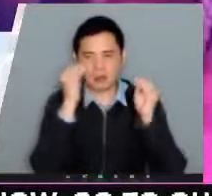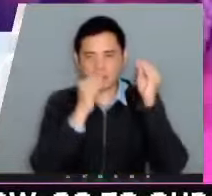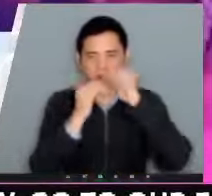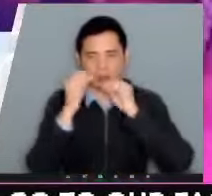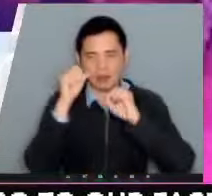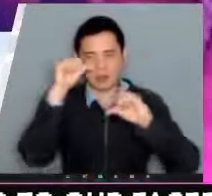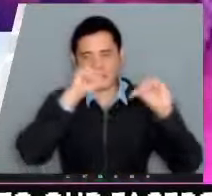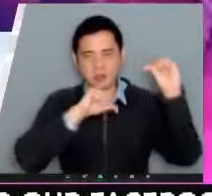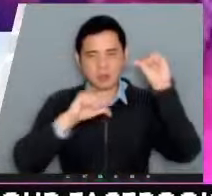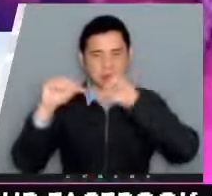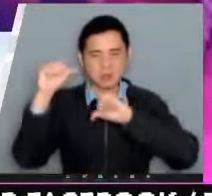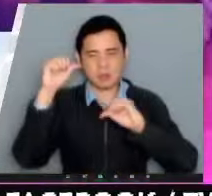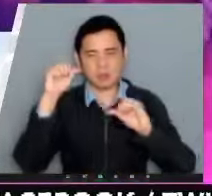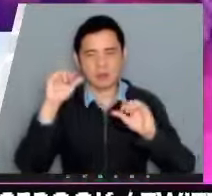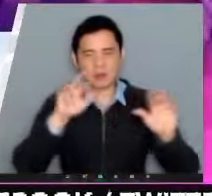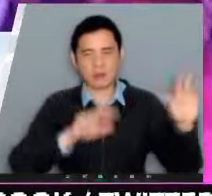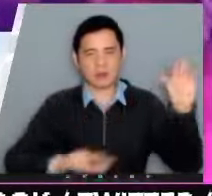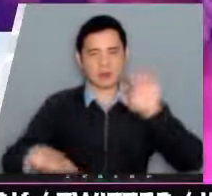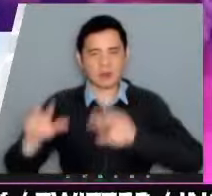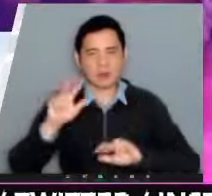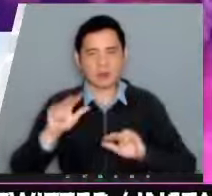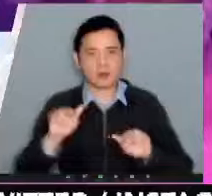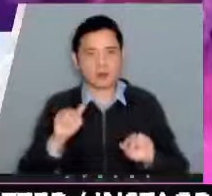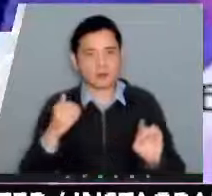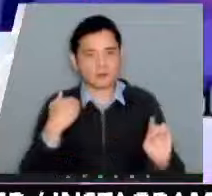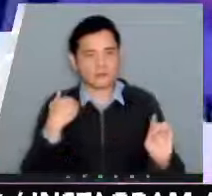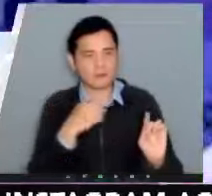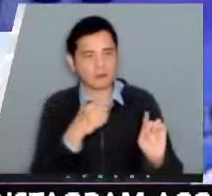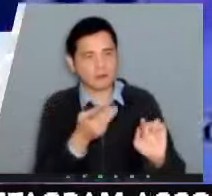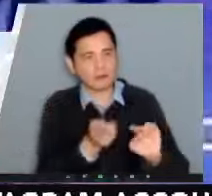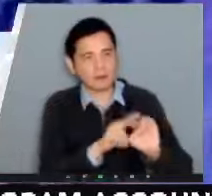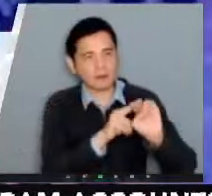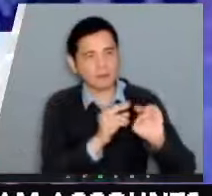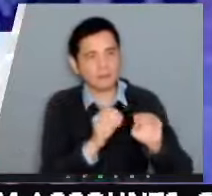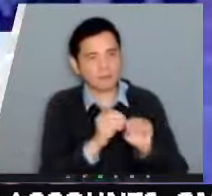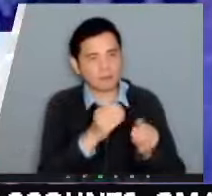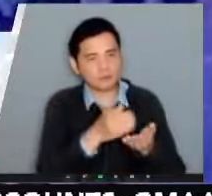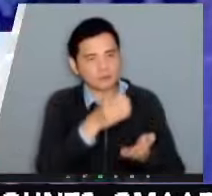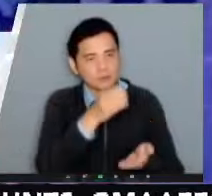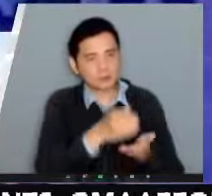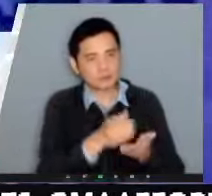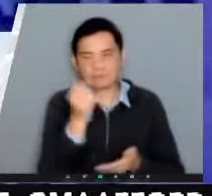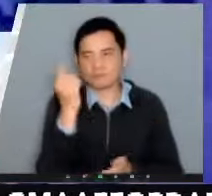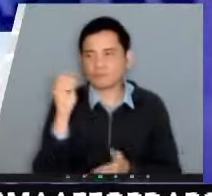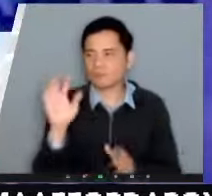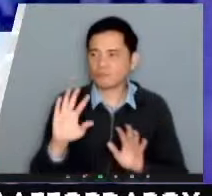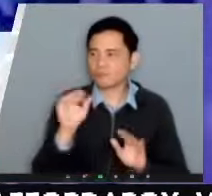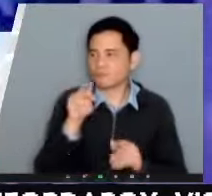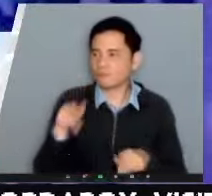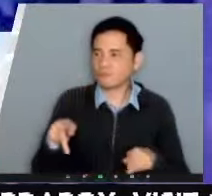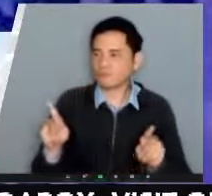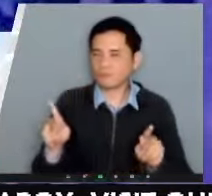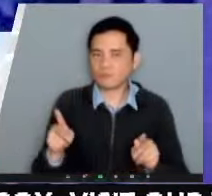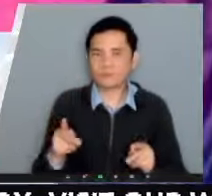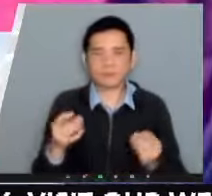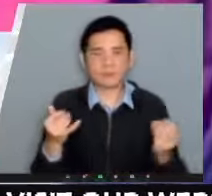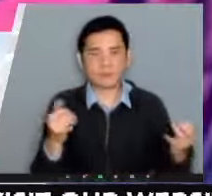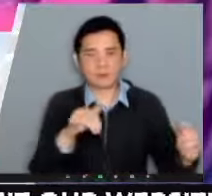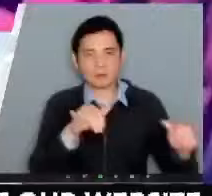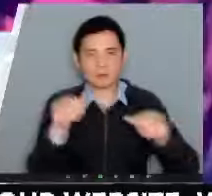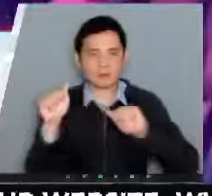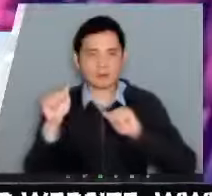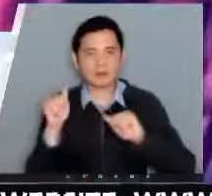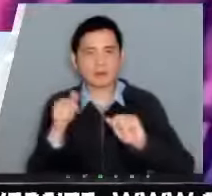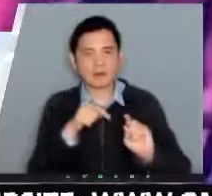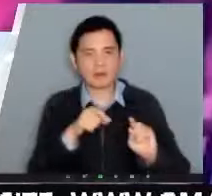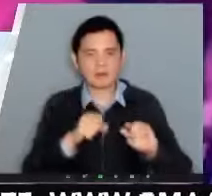may dalawang nagpumilit na magdagdag pa ng mga inumin pero hindi na niya pinayagan. Nang papalabas na, sinita ng isa sa